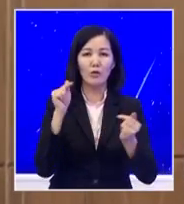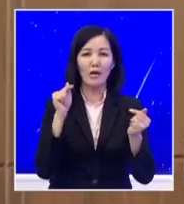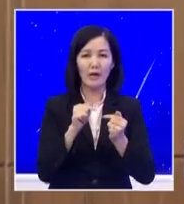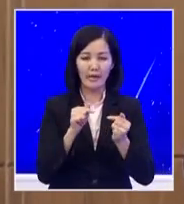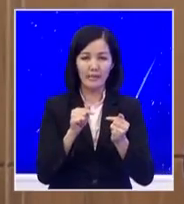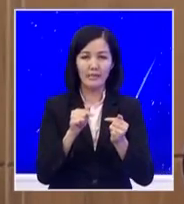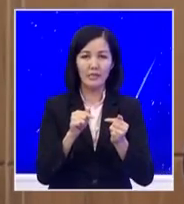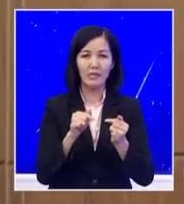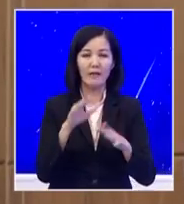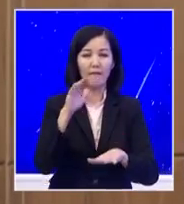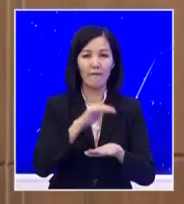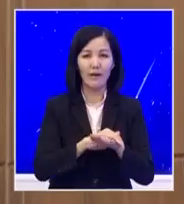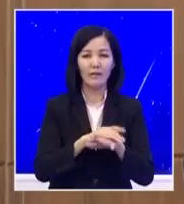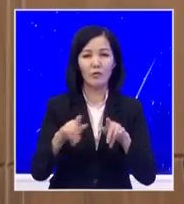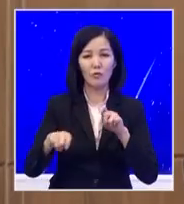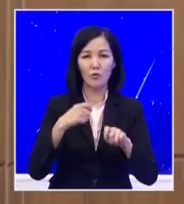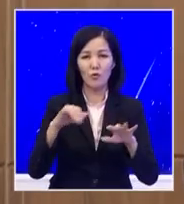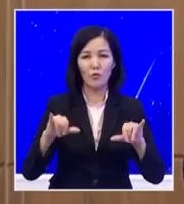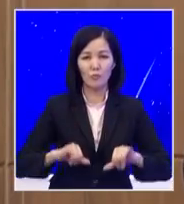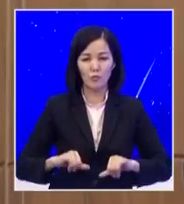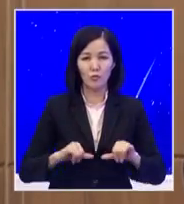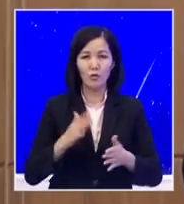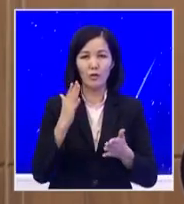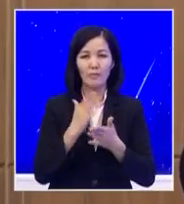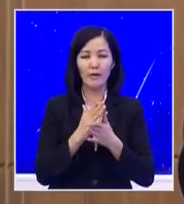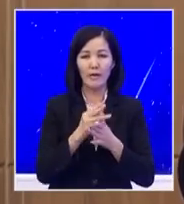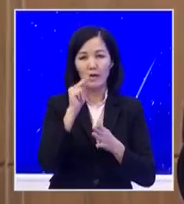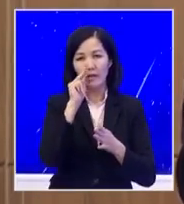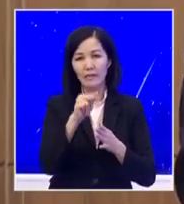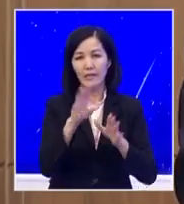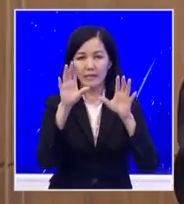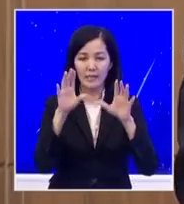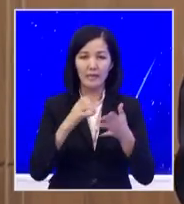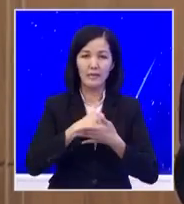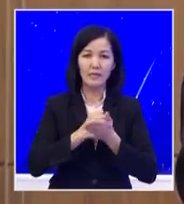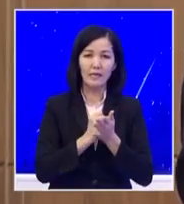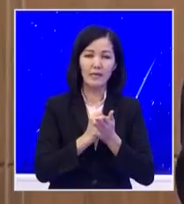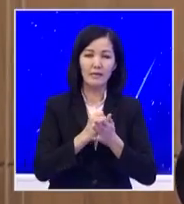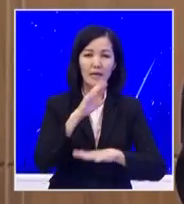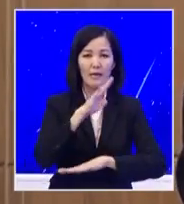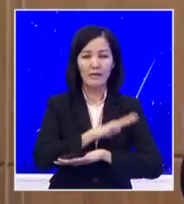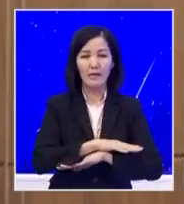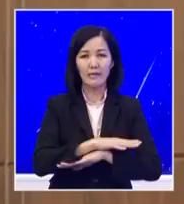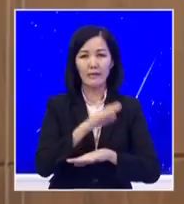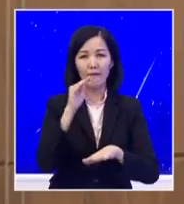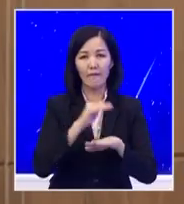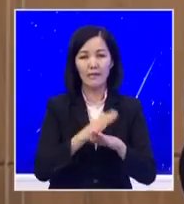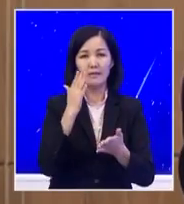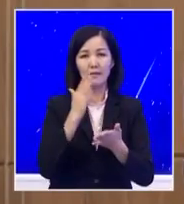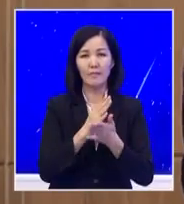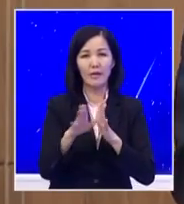және сыбайлас жемқорлық құқық бұзушылығын жасаған үшін кінәсін сот заңда белгіленген тәртіппен таныған адам сенаттың